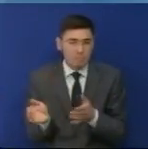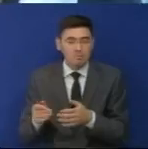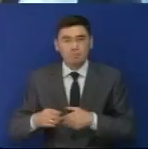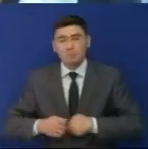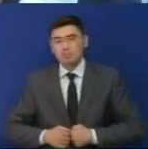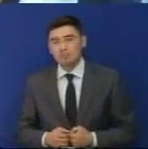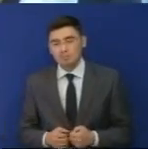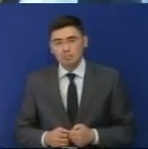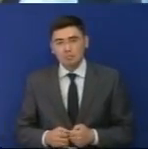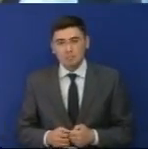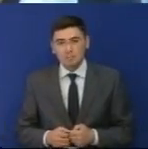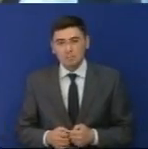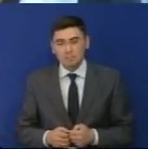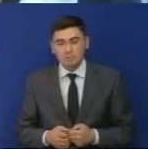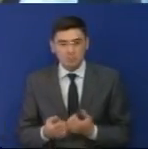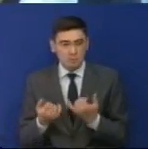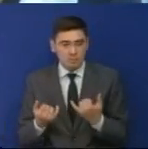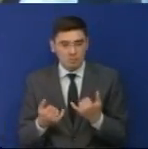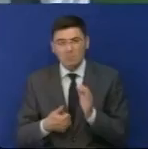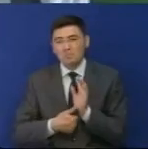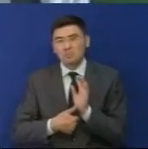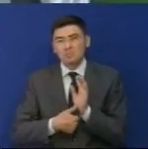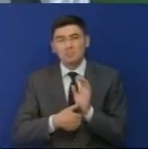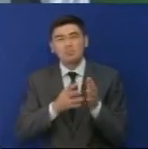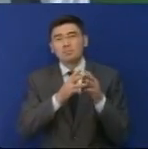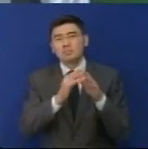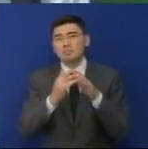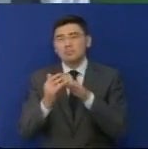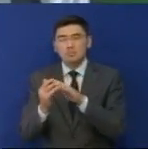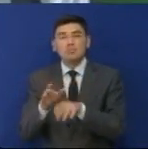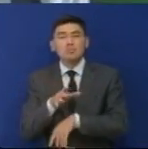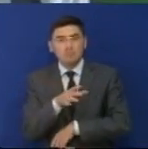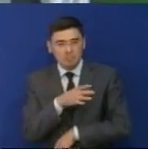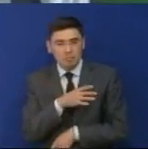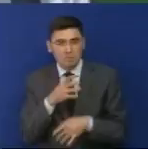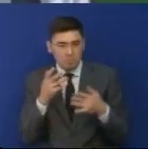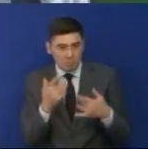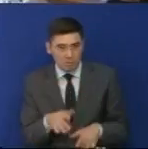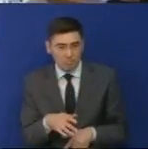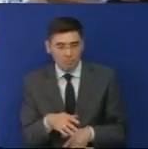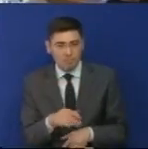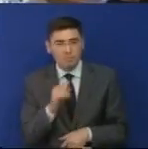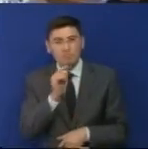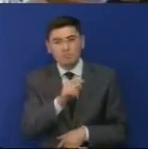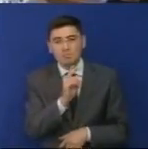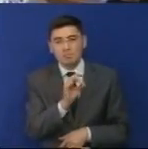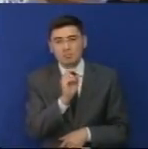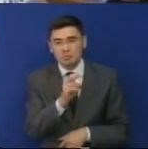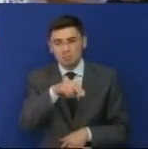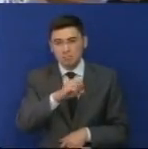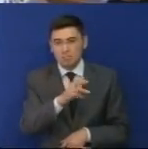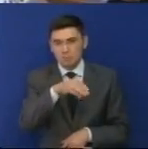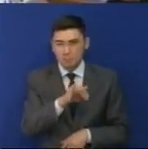мероприятие. На сегодняшний день встречи прошли в 6 отдаленных сельских округах. Участники молодежного каравана встретили жителями